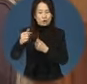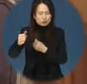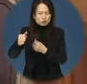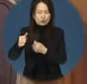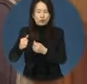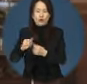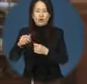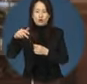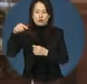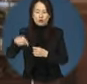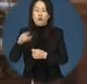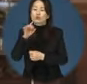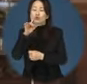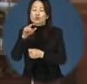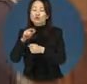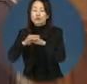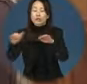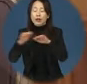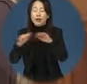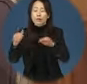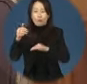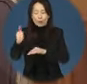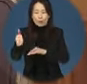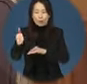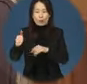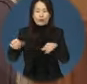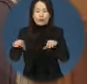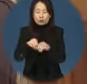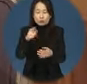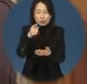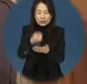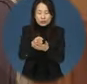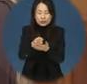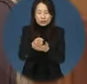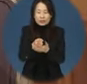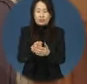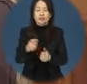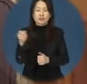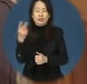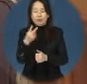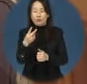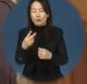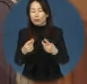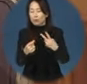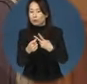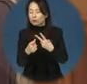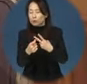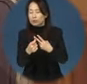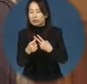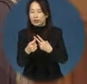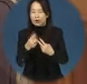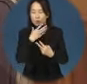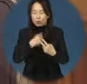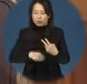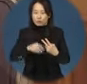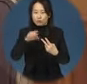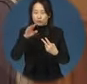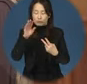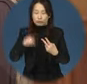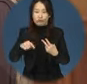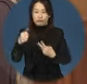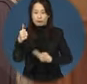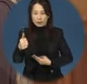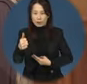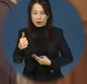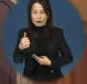중대 분이라 그러죠 그 예 중 대본을 총리가 본부장을 하고 계시고 1차 장을 복지부 장관 그리고 이 차장을